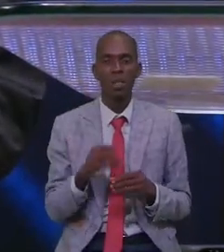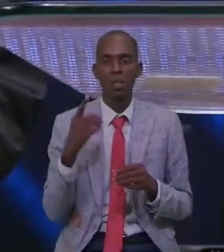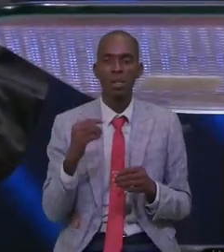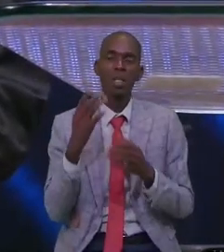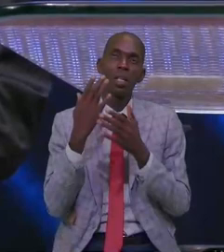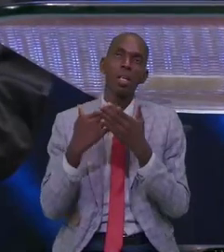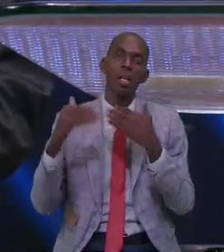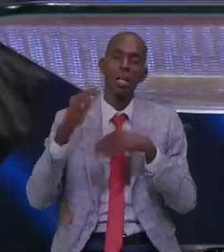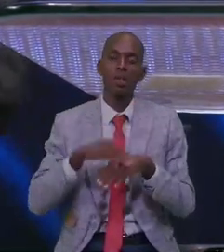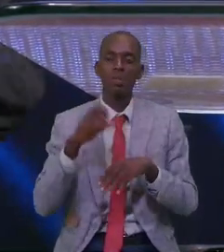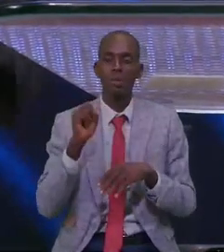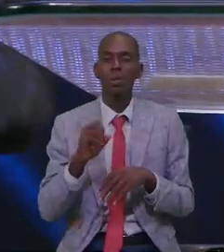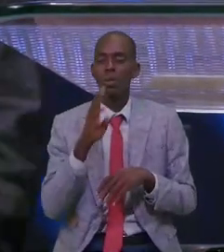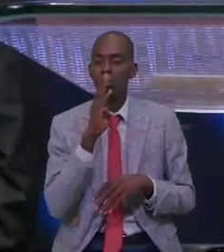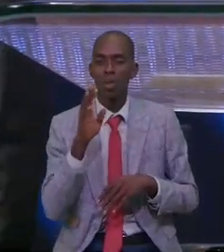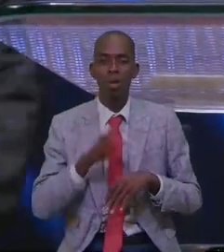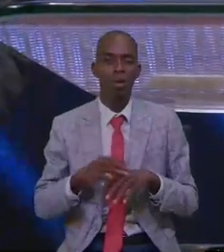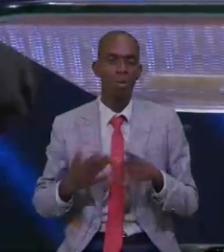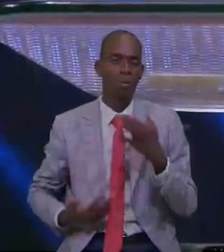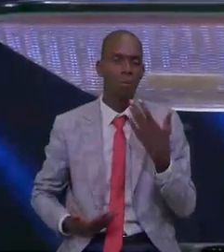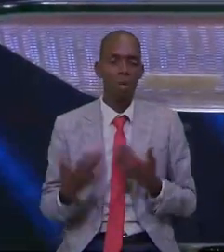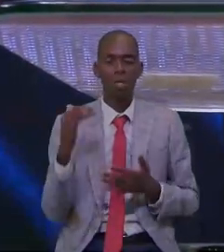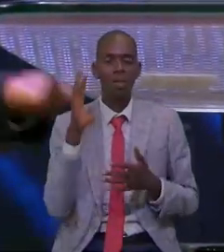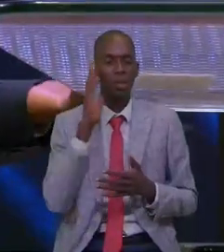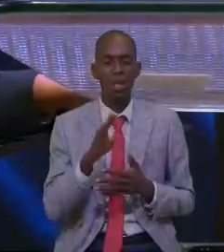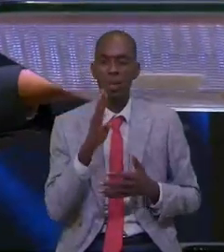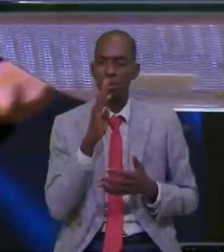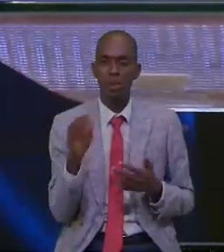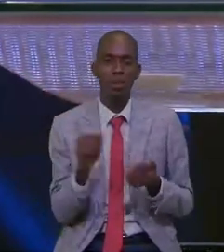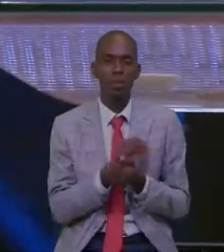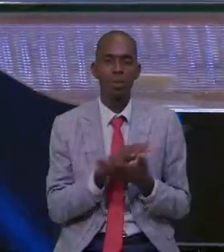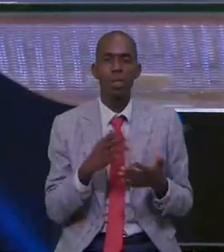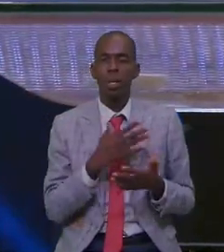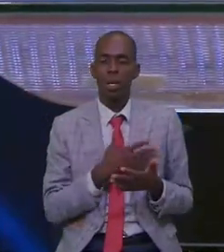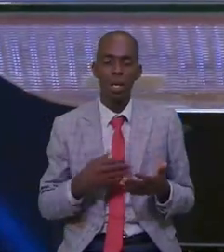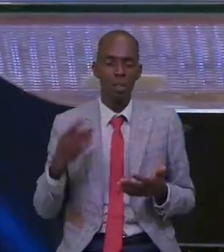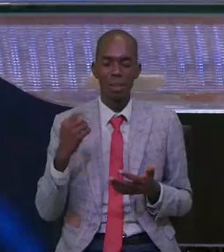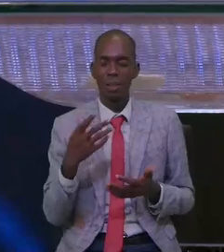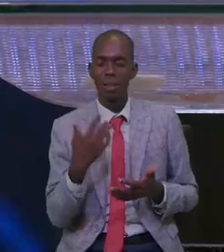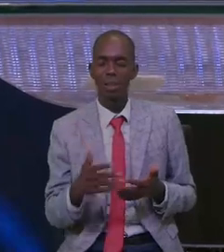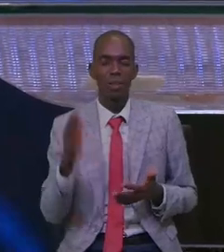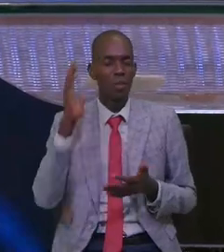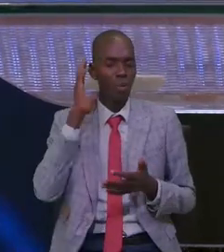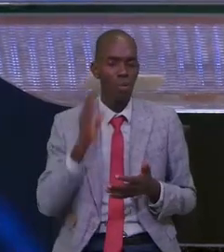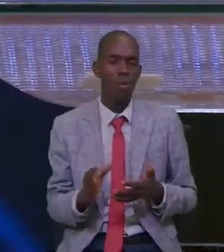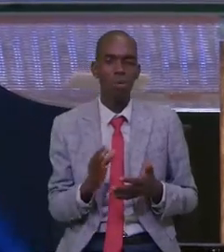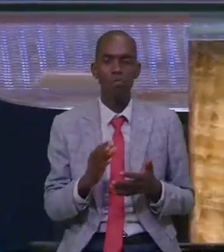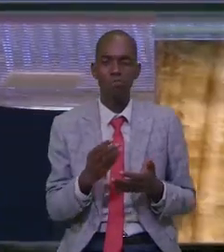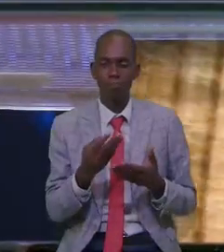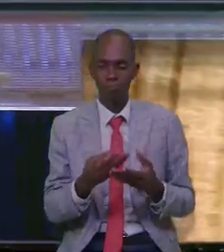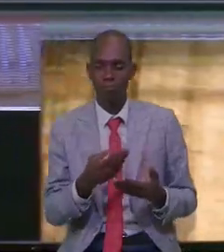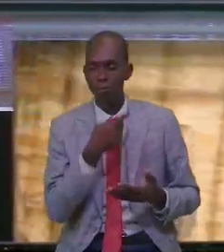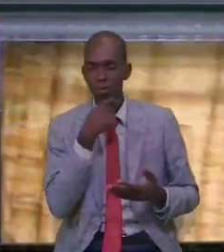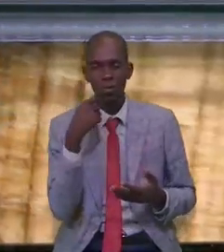se dissoudront et les éléments embrasés se fondront. Verset